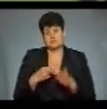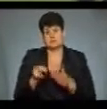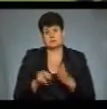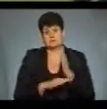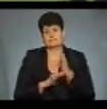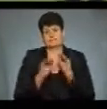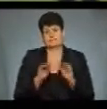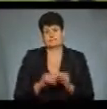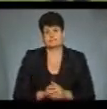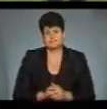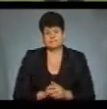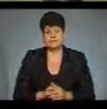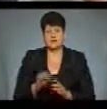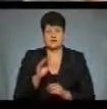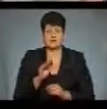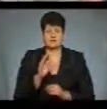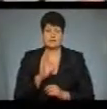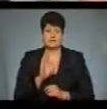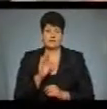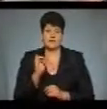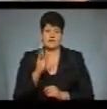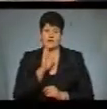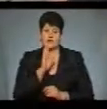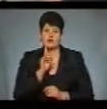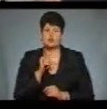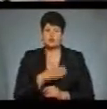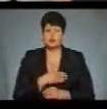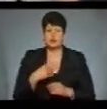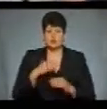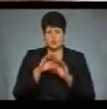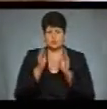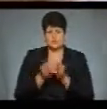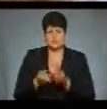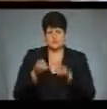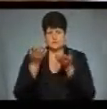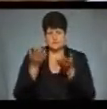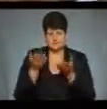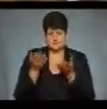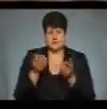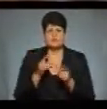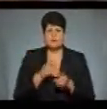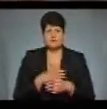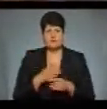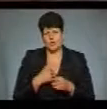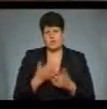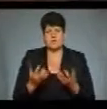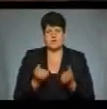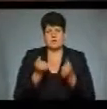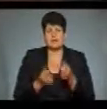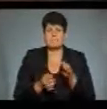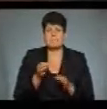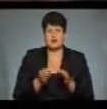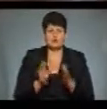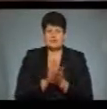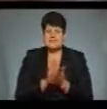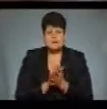Вікторія Юрків з 11-го А розповіла, чому не хоче запускати повітряні кульки на випускний. Ми хочемо підтримати нашу природу, щоб не